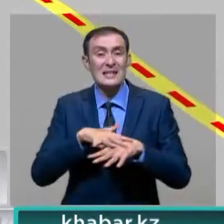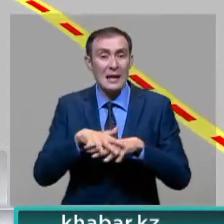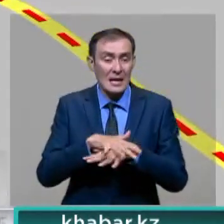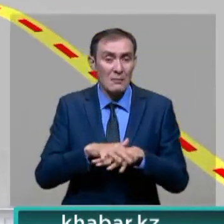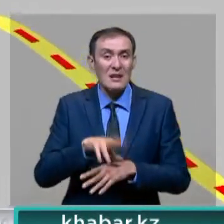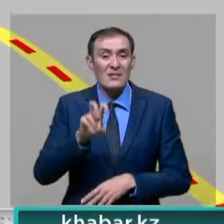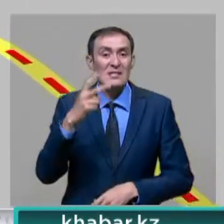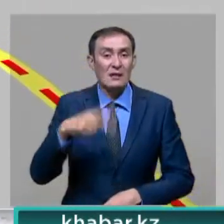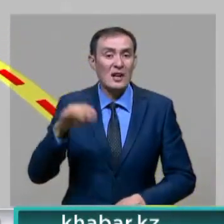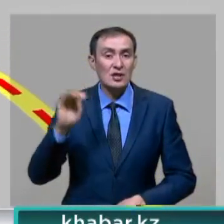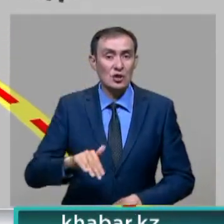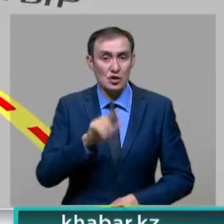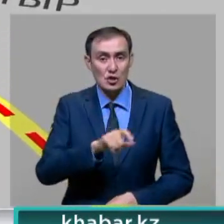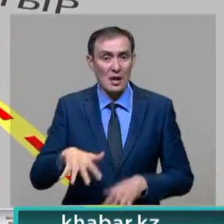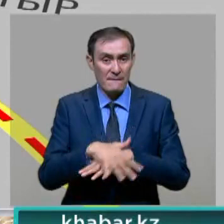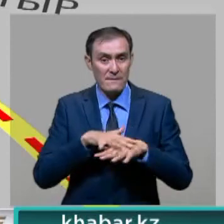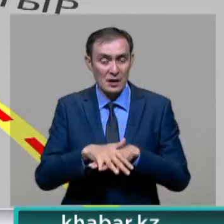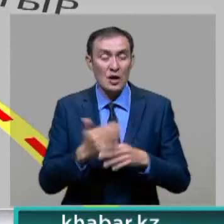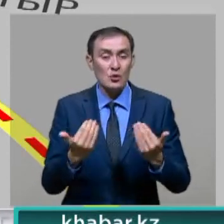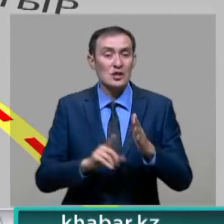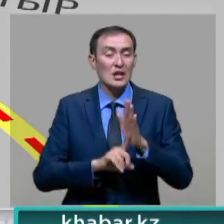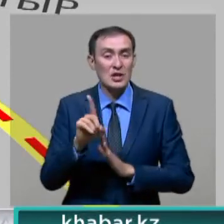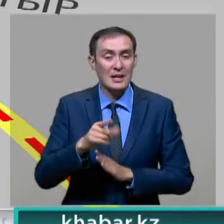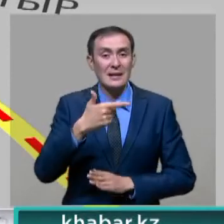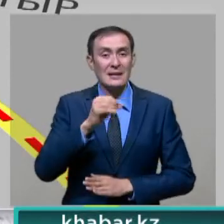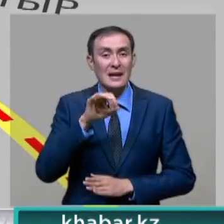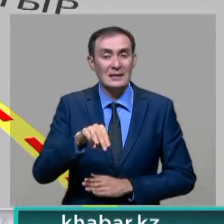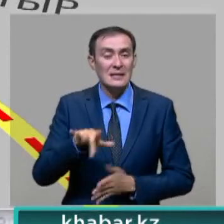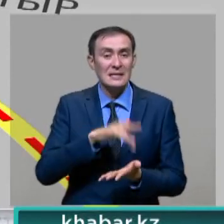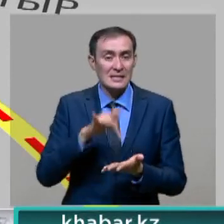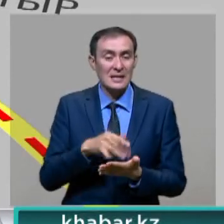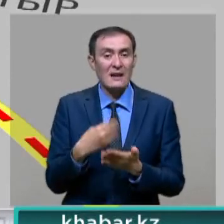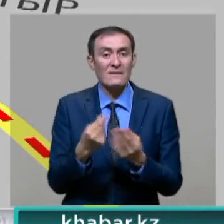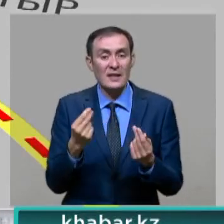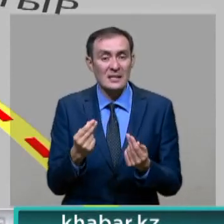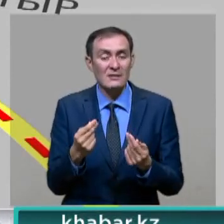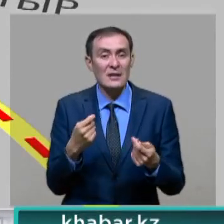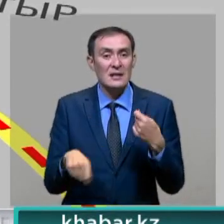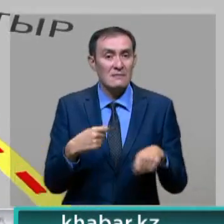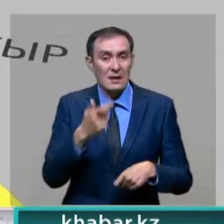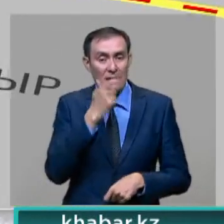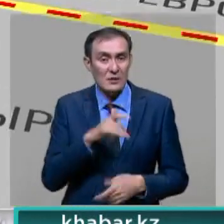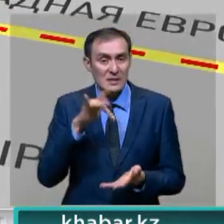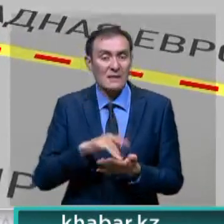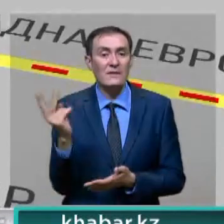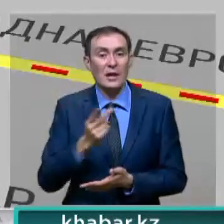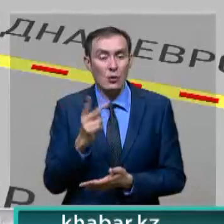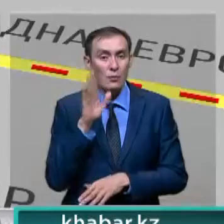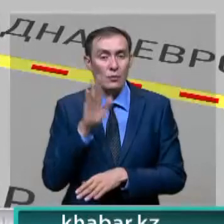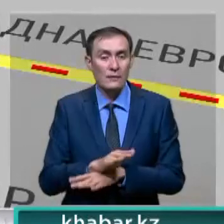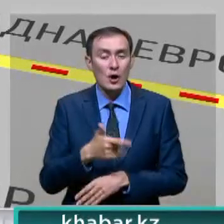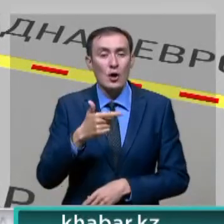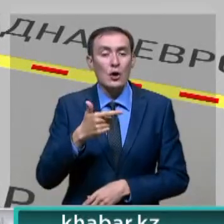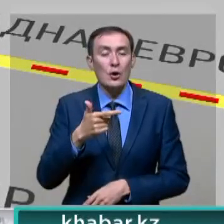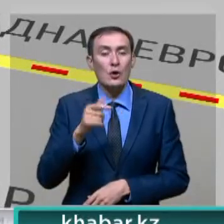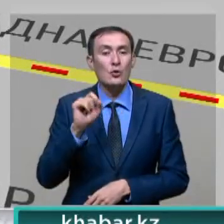в 220 тысяч человек. Уже начатый Гейт-Сити объявлен как финансово-деловой центр вторым. Указан